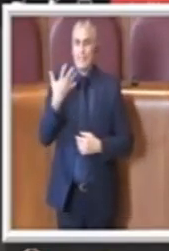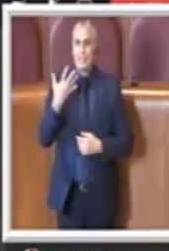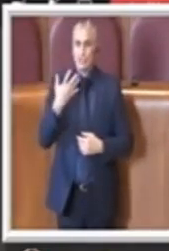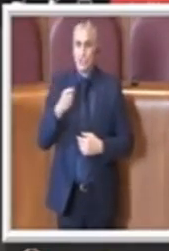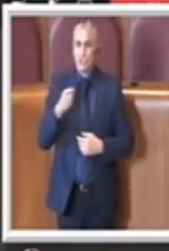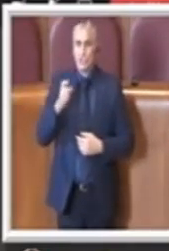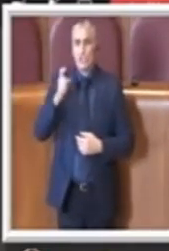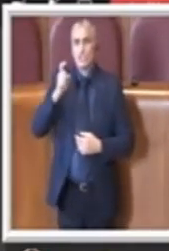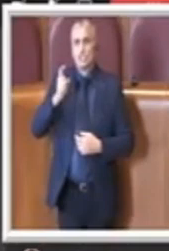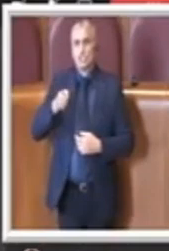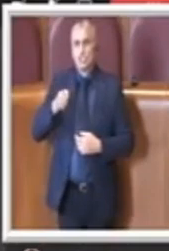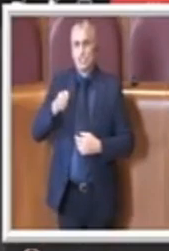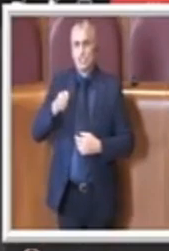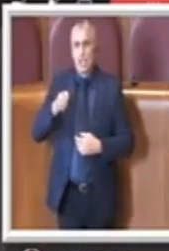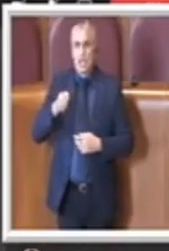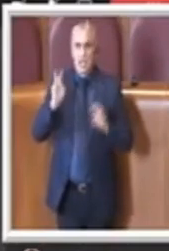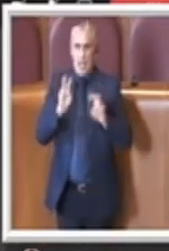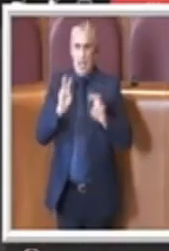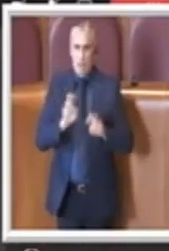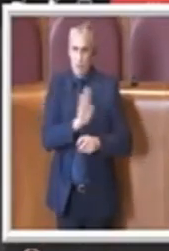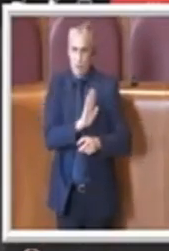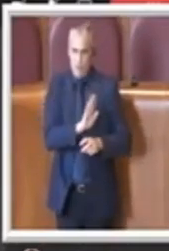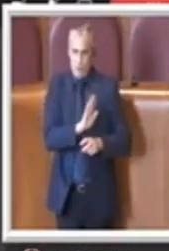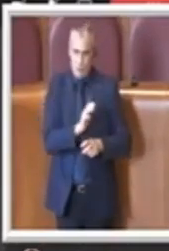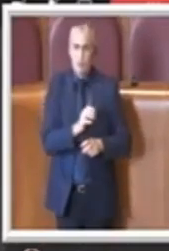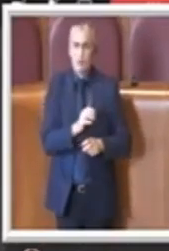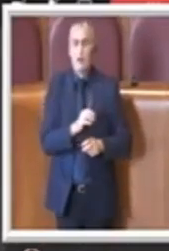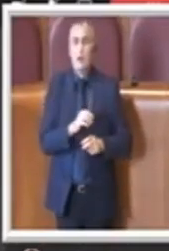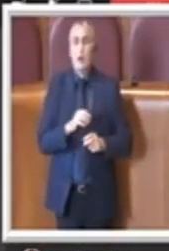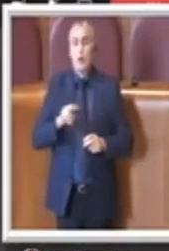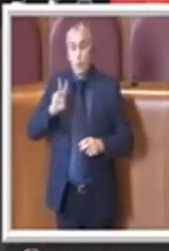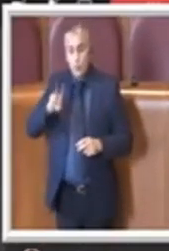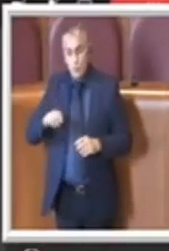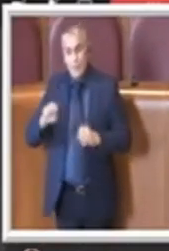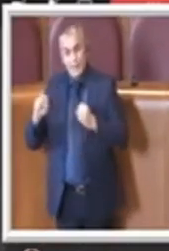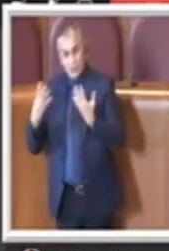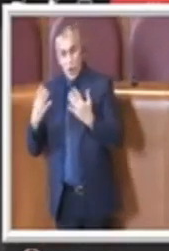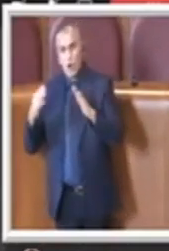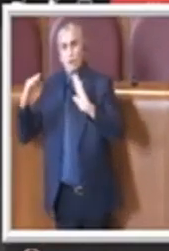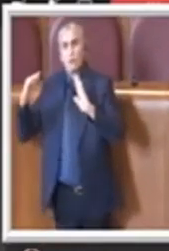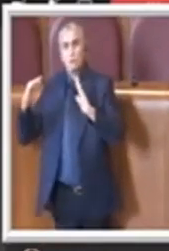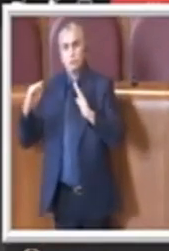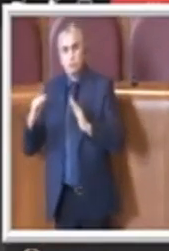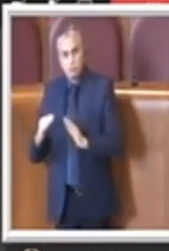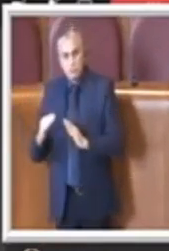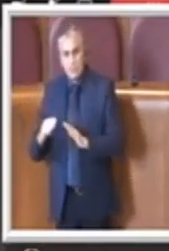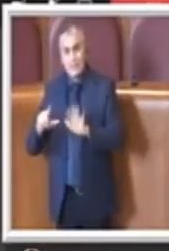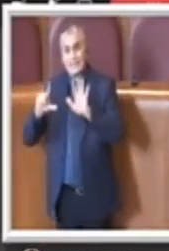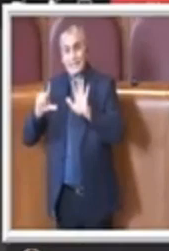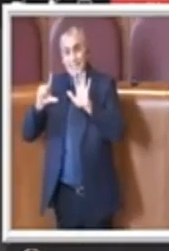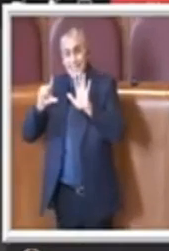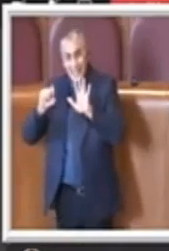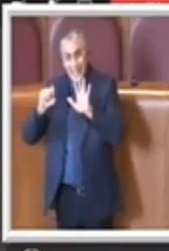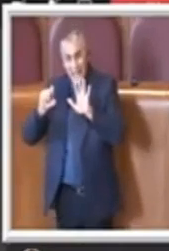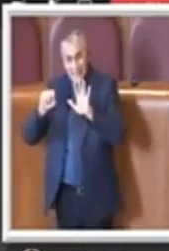gigawattore e per il 2019 sono scese addirittura 70